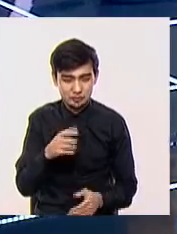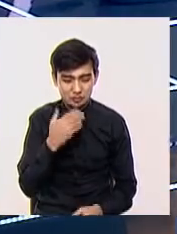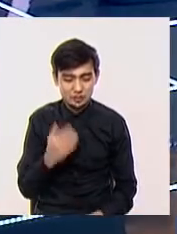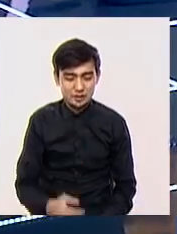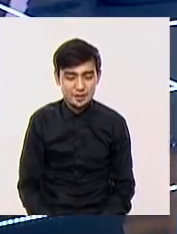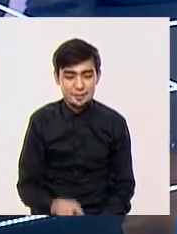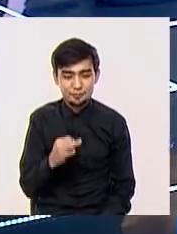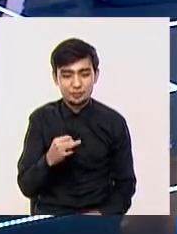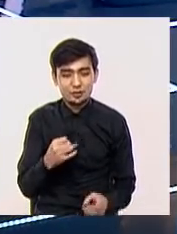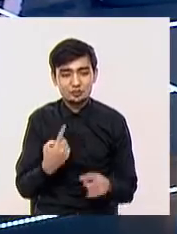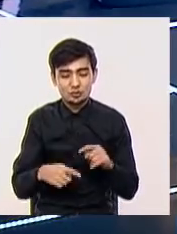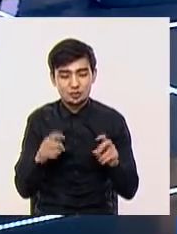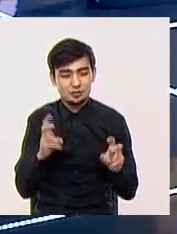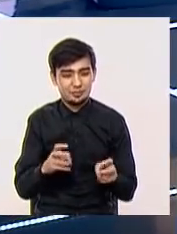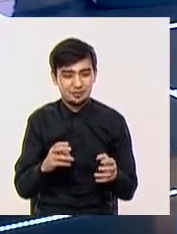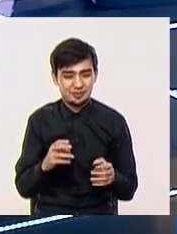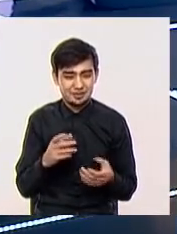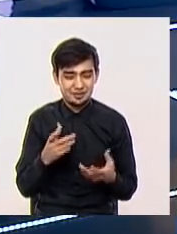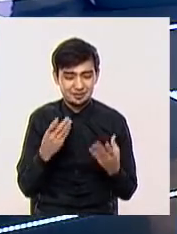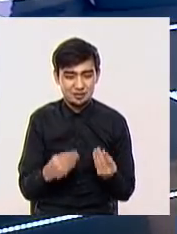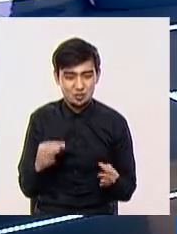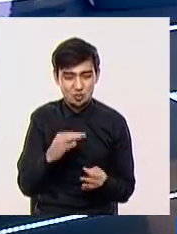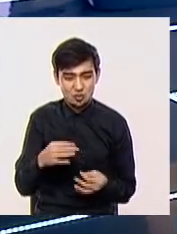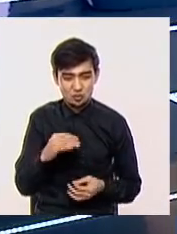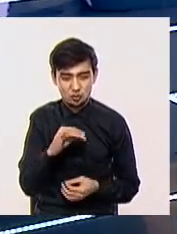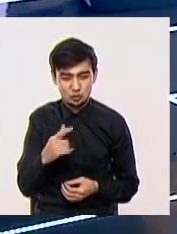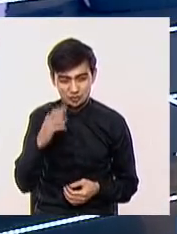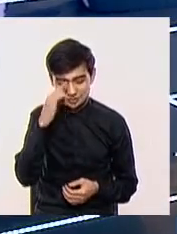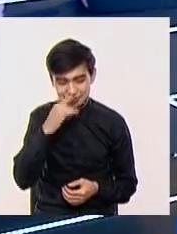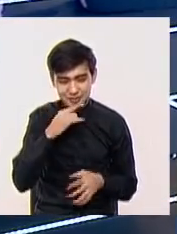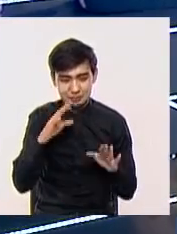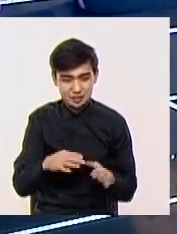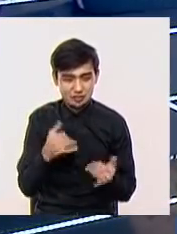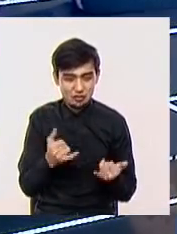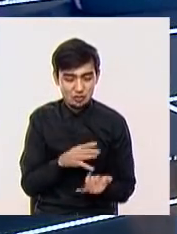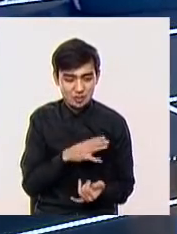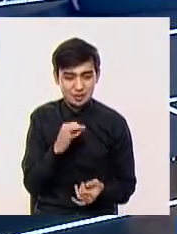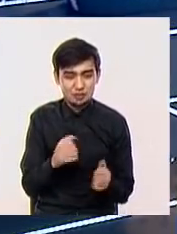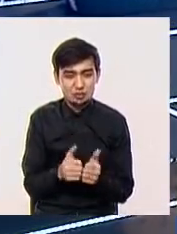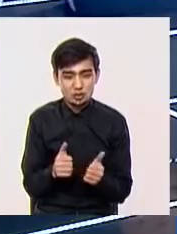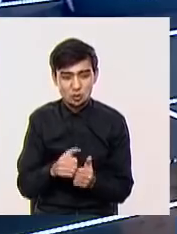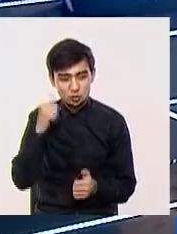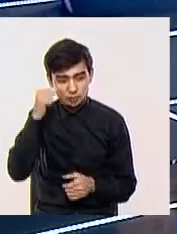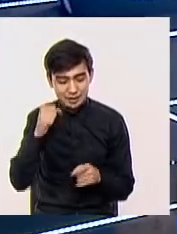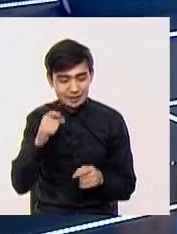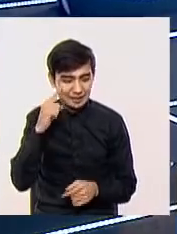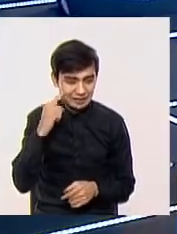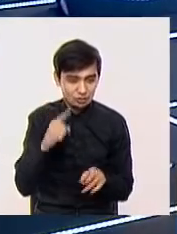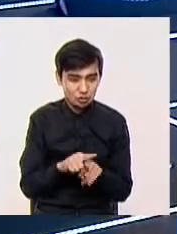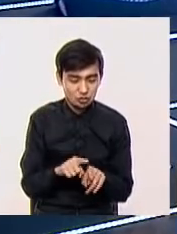И к основной теме дня. Блэкаут сегодня пережила южная часть Казахстана, а также наши соседи Узбекистан и